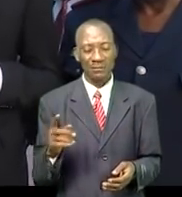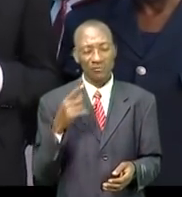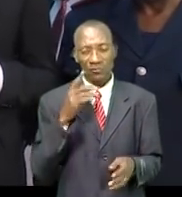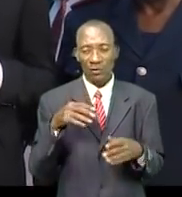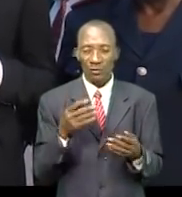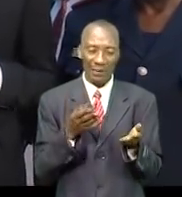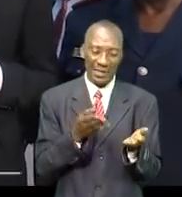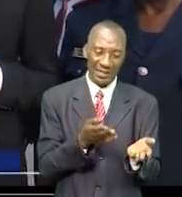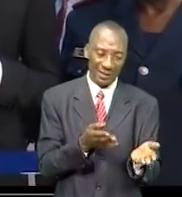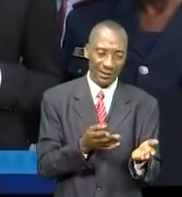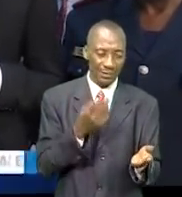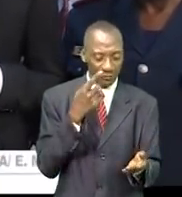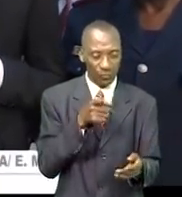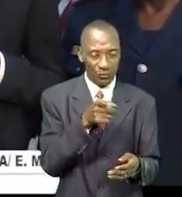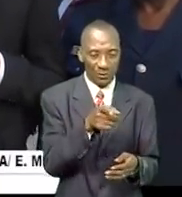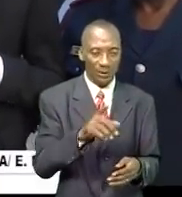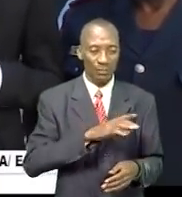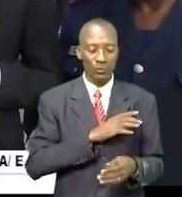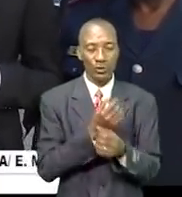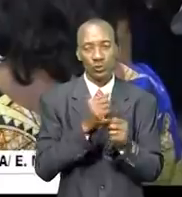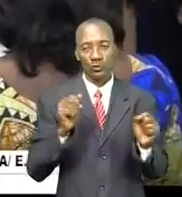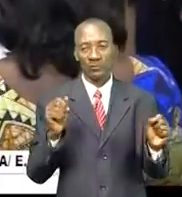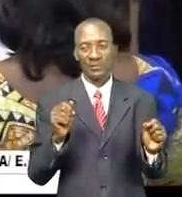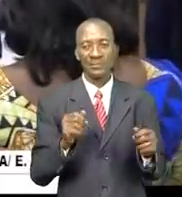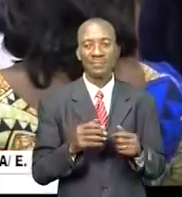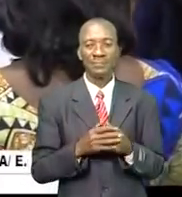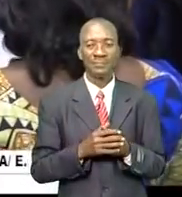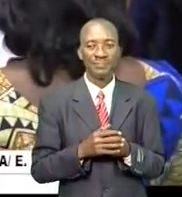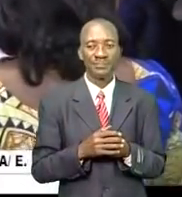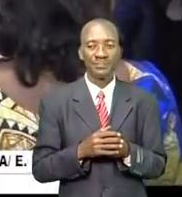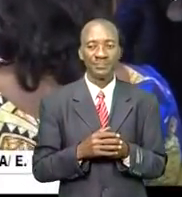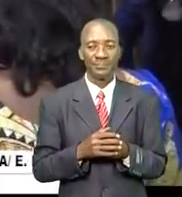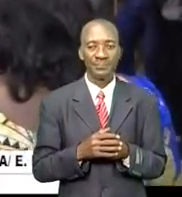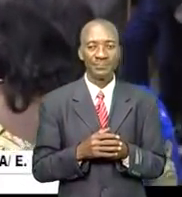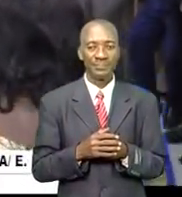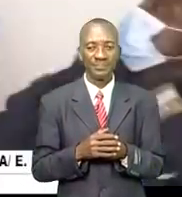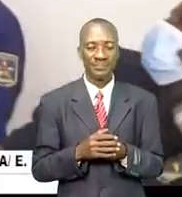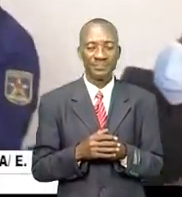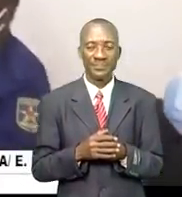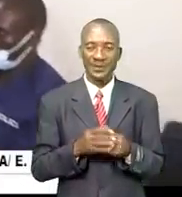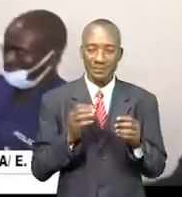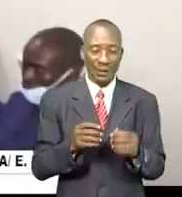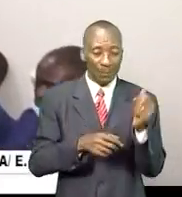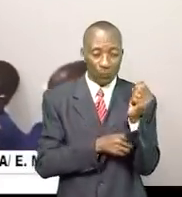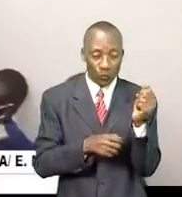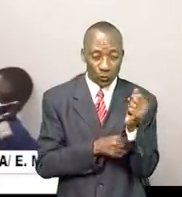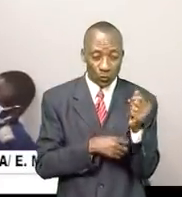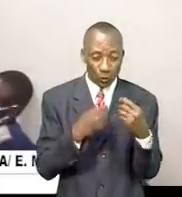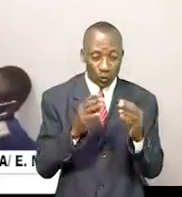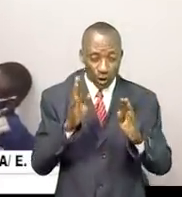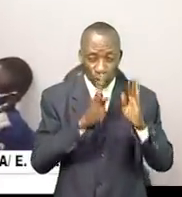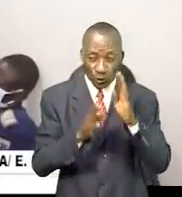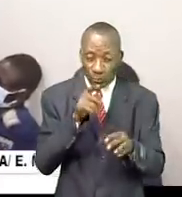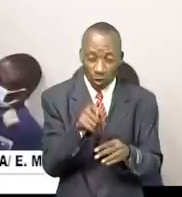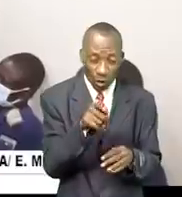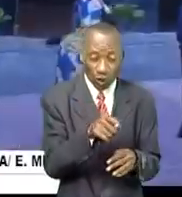leur apporter l'assistance nécessaire durant tout ce temps. Ce qui est certain est que les auteurs de ces actes criminels ne resteront pas